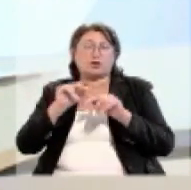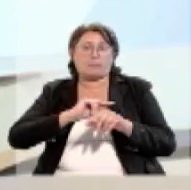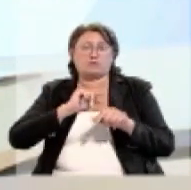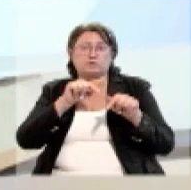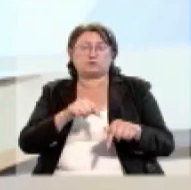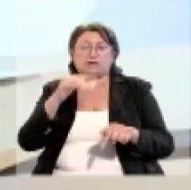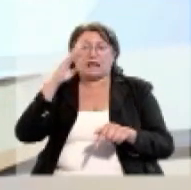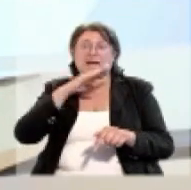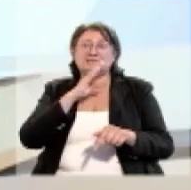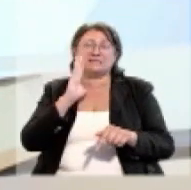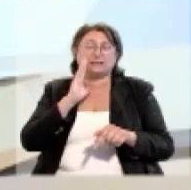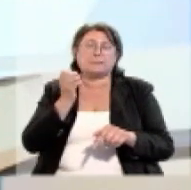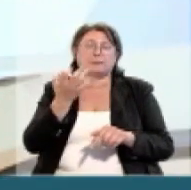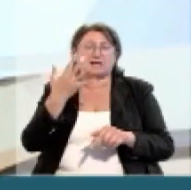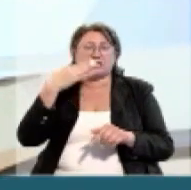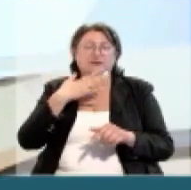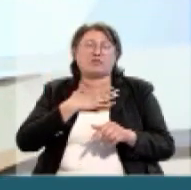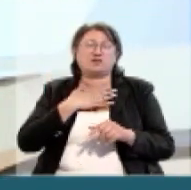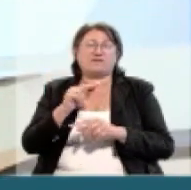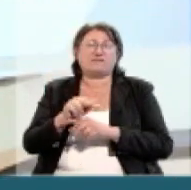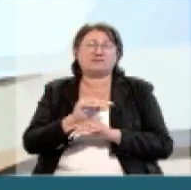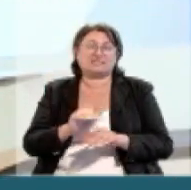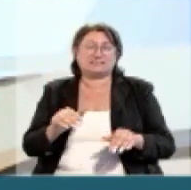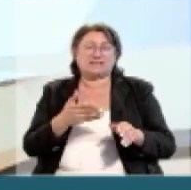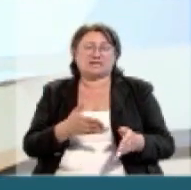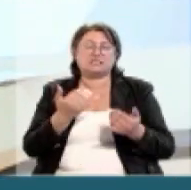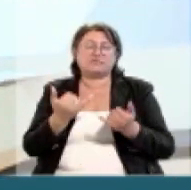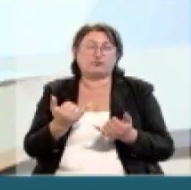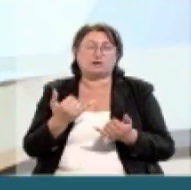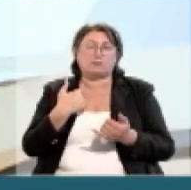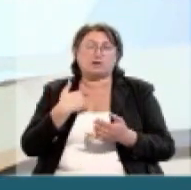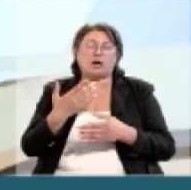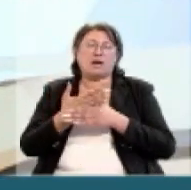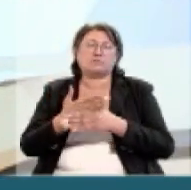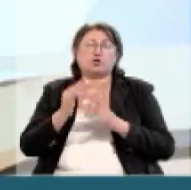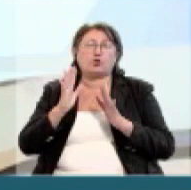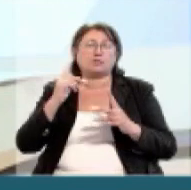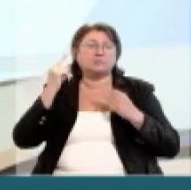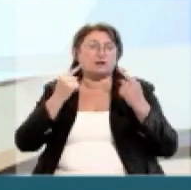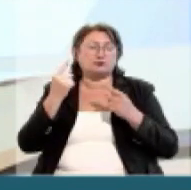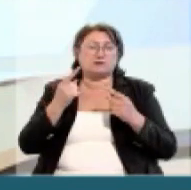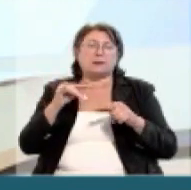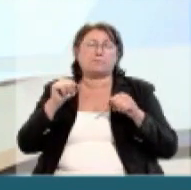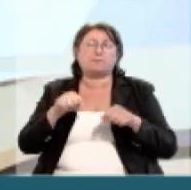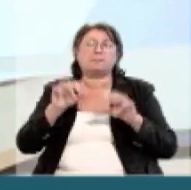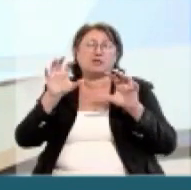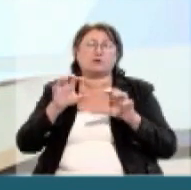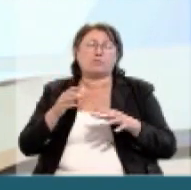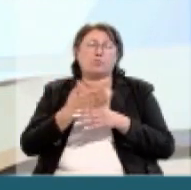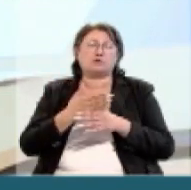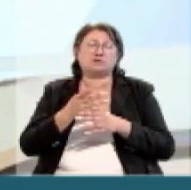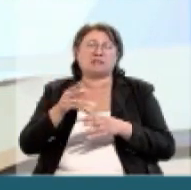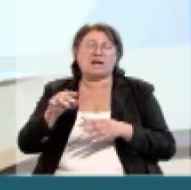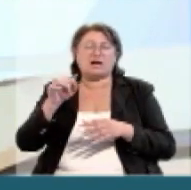негізгі басымдығы ата-анамызға беріледі. Бүгінгі таңда бұл кешенде біздің 15 тәрбиеленушіміздің ата-анасы жұмысқа орналастырылған. Бүгін